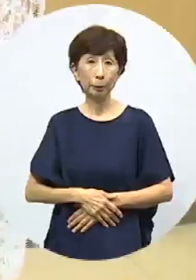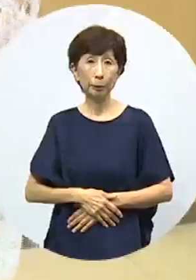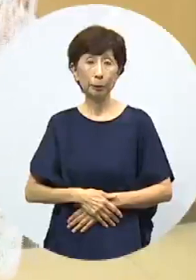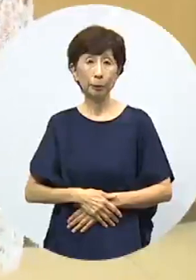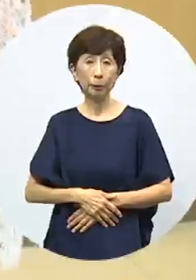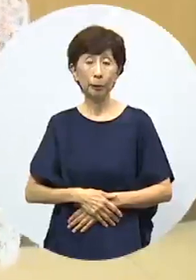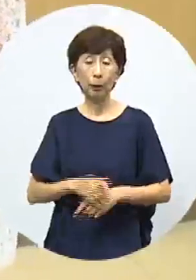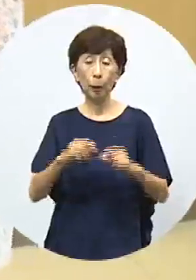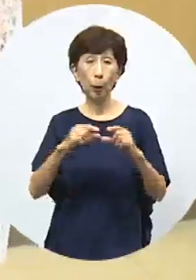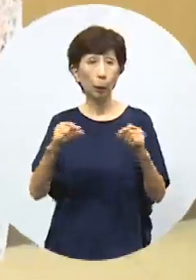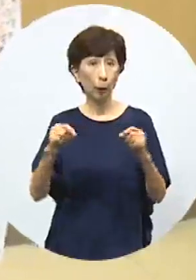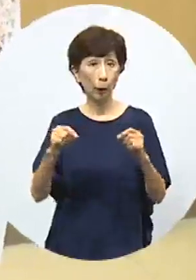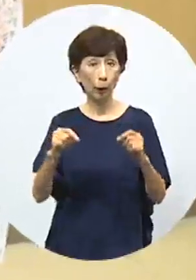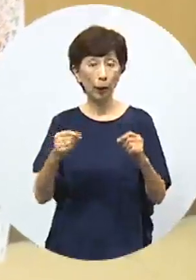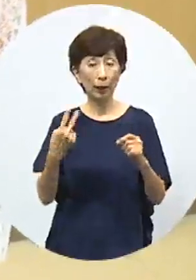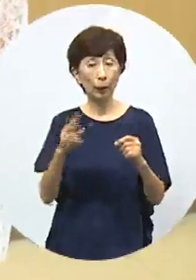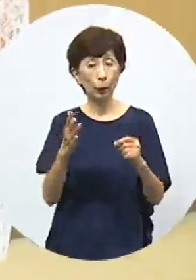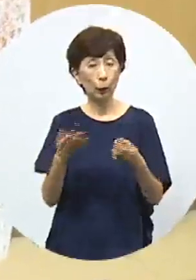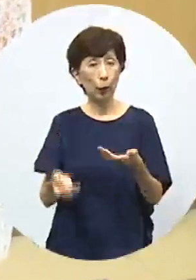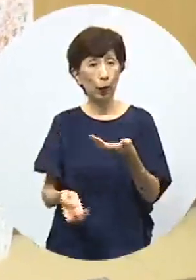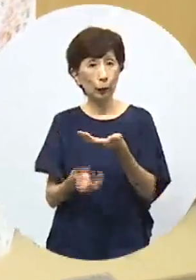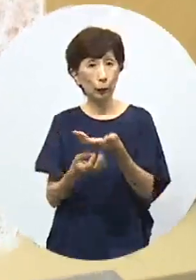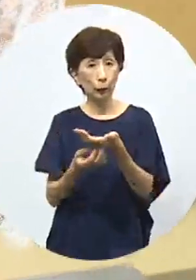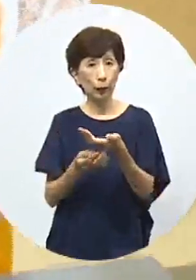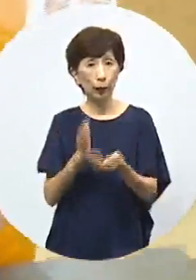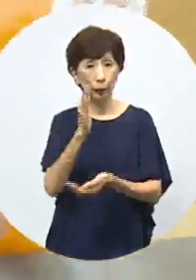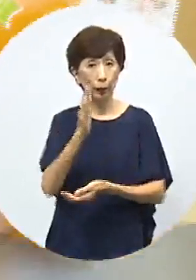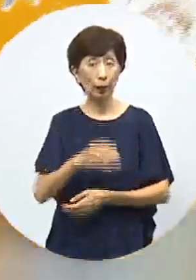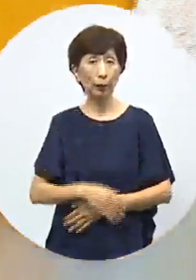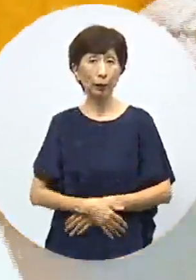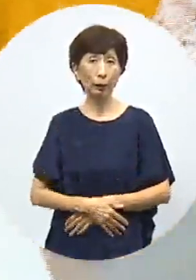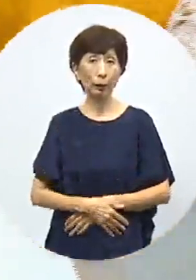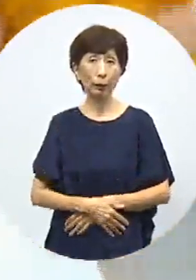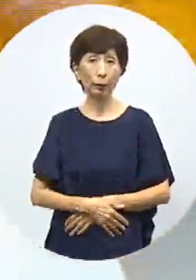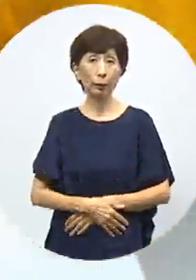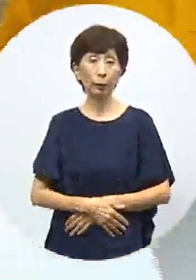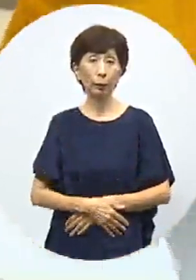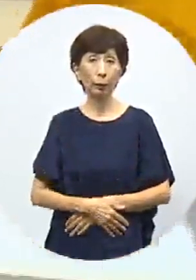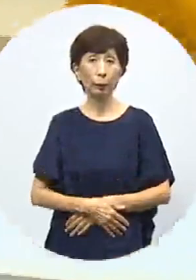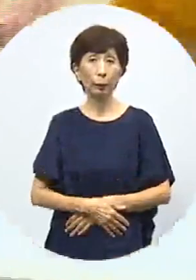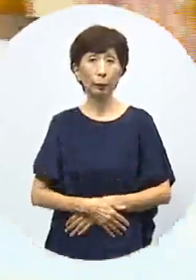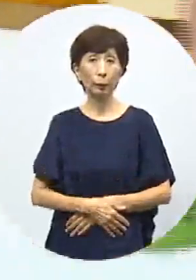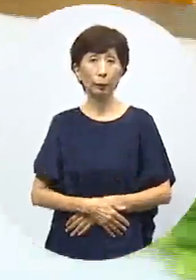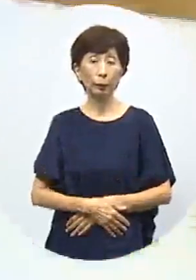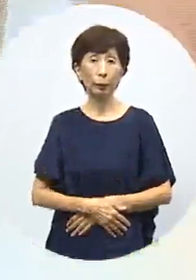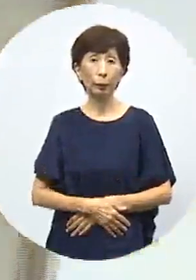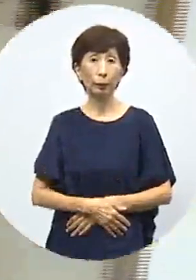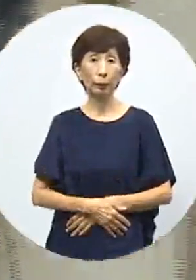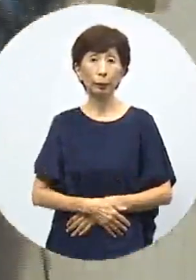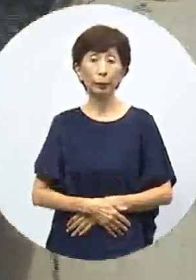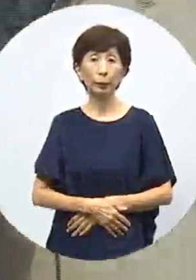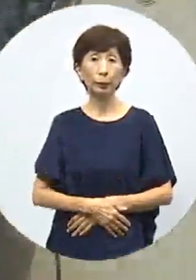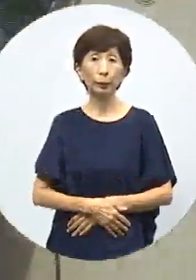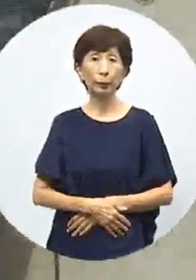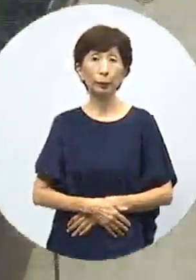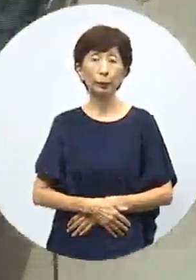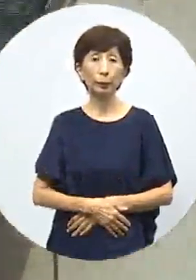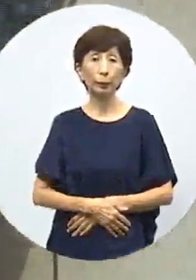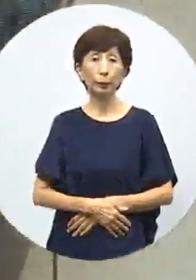塩もみしたオクラは2分程度茹でていきます。はい、 しっかり火を通すんですね。 はい、